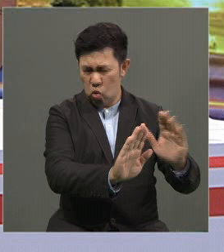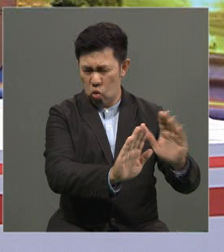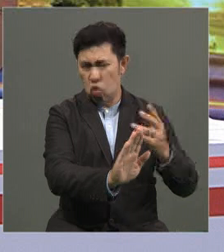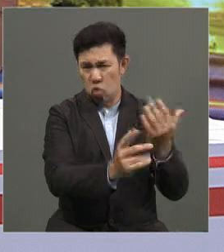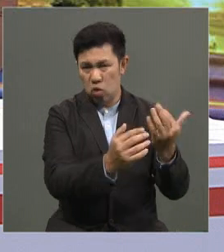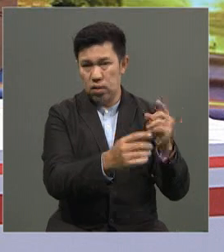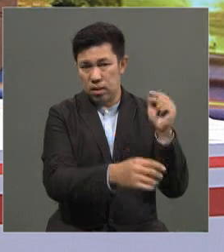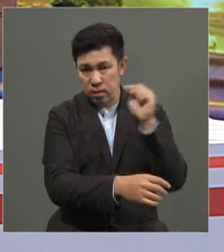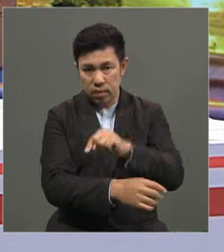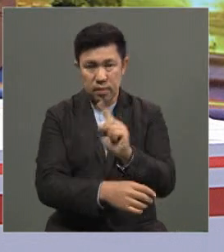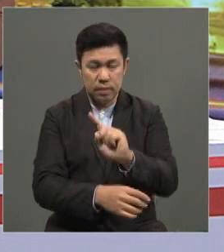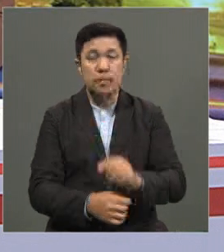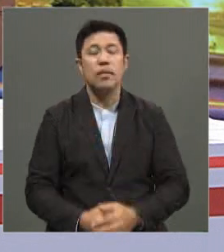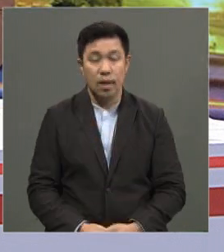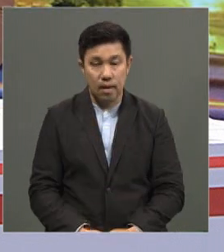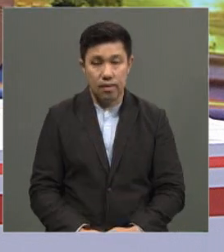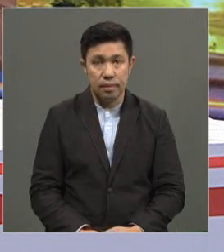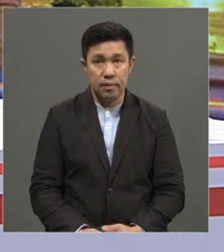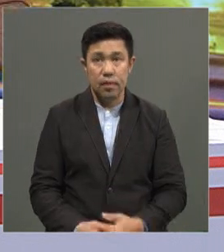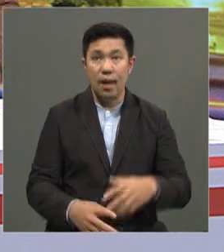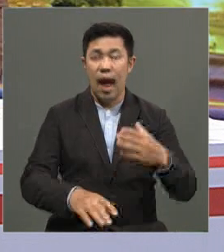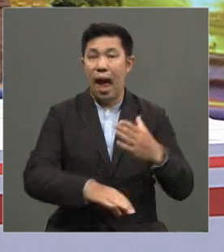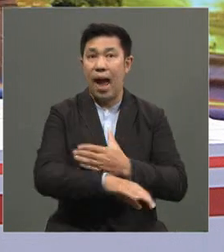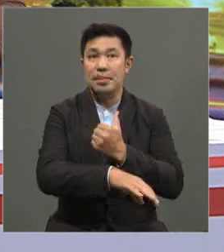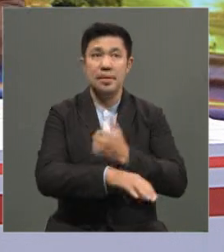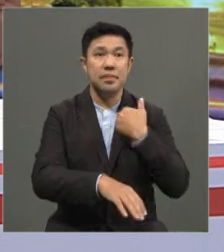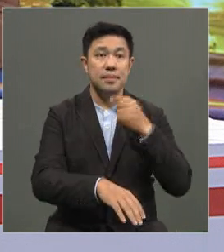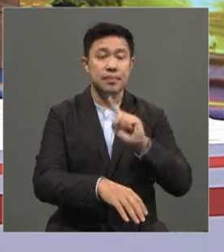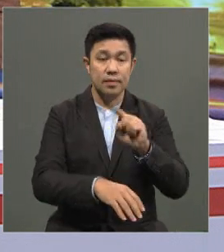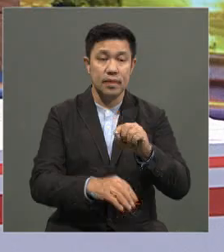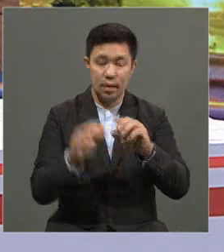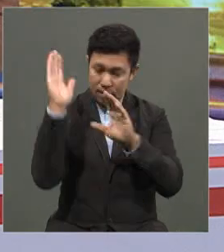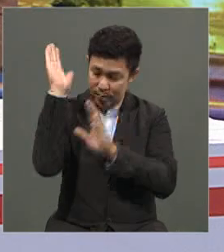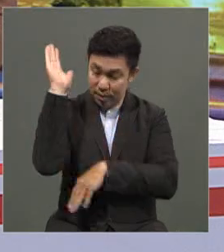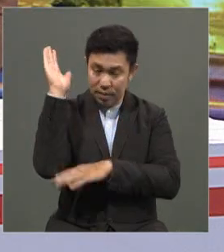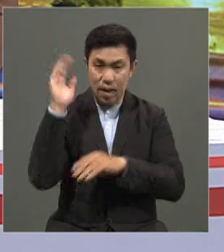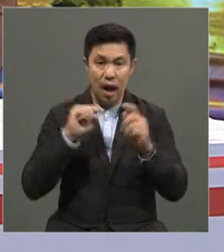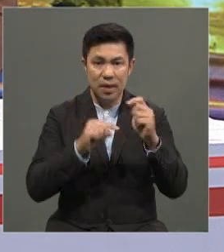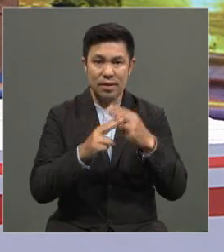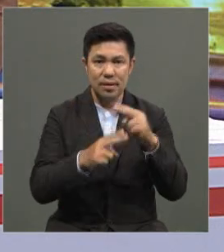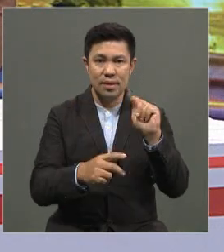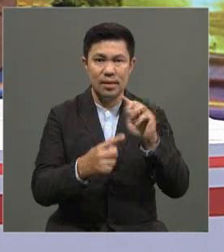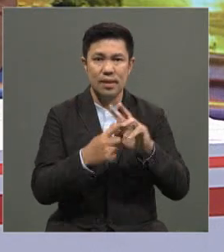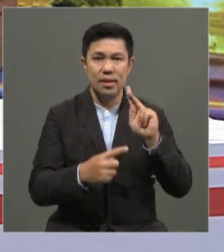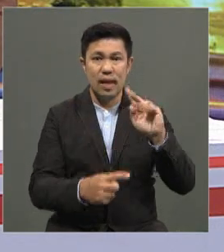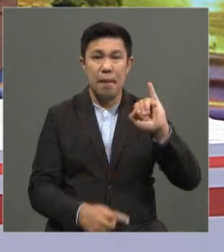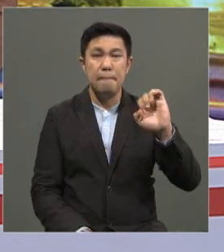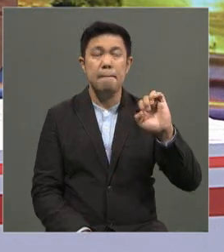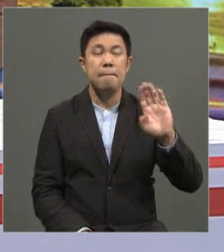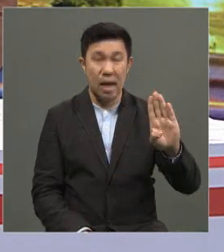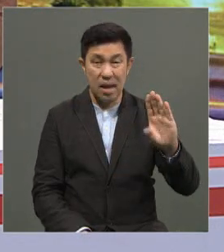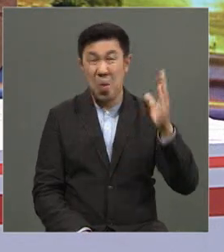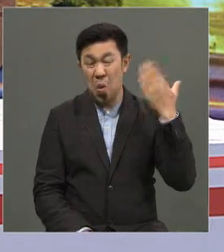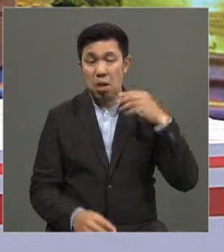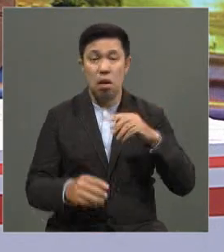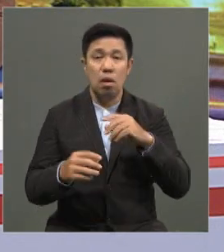ก่อนไปดูความเคลื่อนไหวเรื่องอื่นกันบ้างประเด็นการบ้านการเมืองวันนี้นอกจากเรื่องของตากใบที่เดี๋ยวจะมีรายละเอียดเพิ่มเติมมาให้ติดตามกันนะคะแม้ว่าคดีจะ